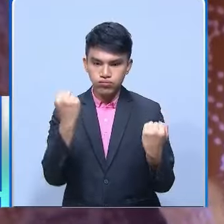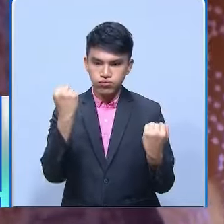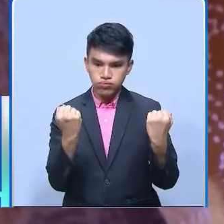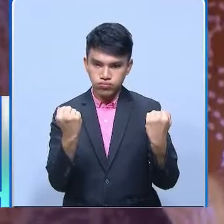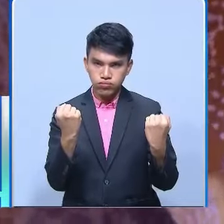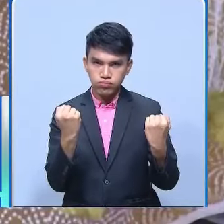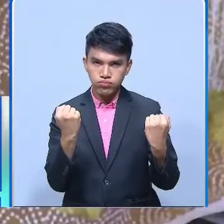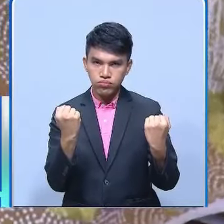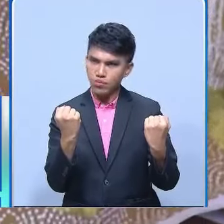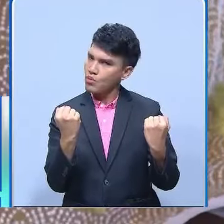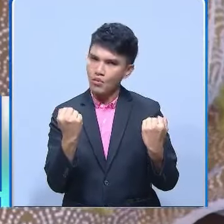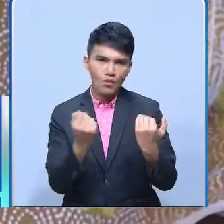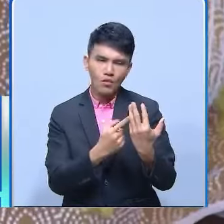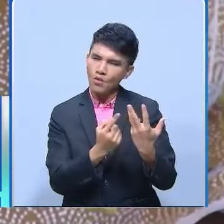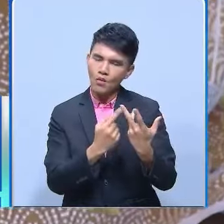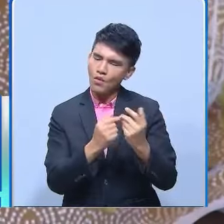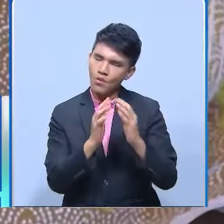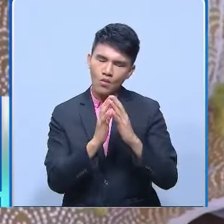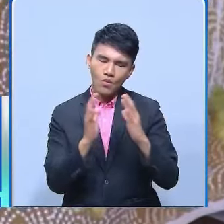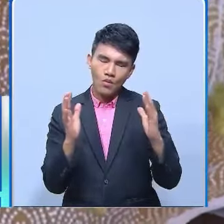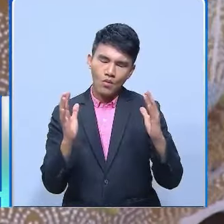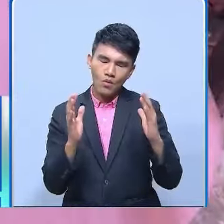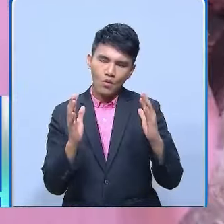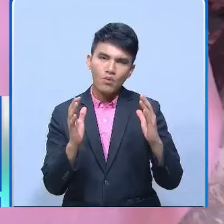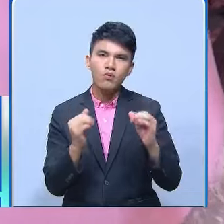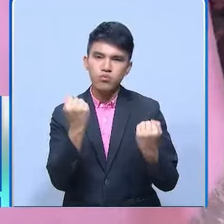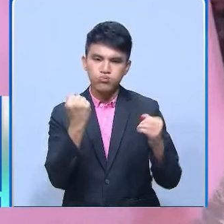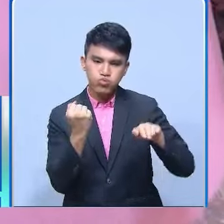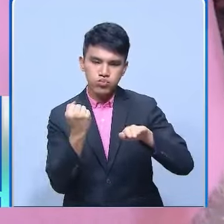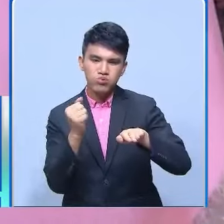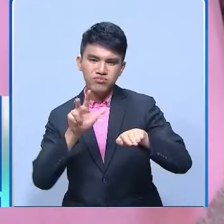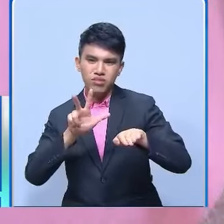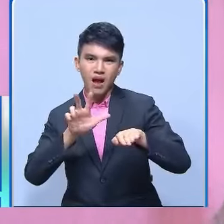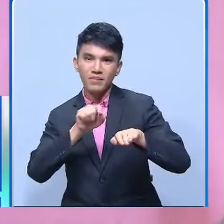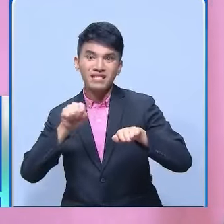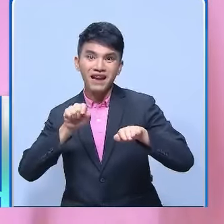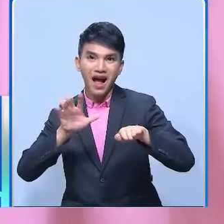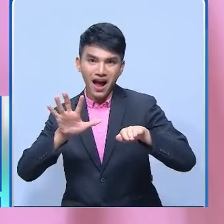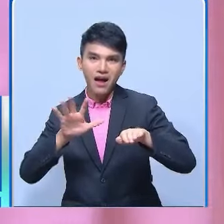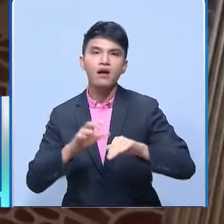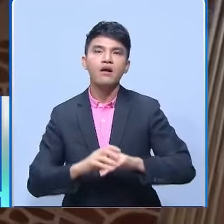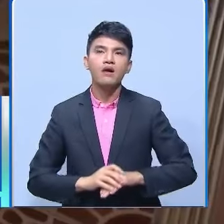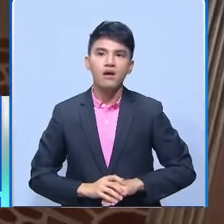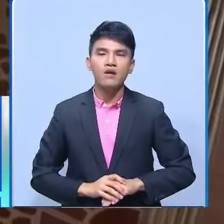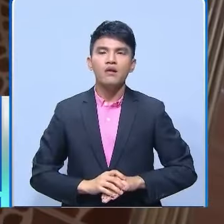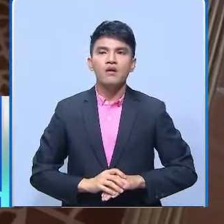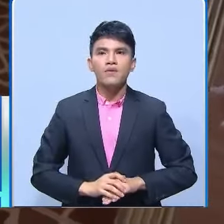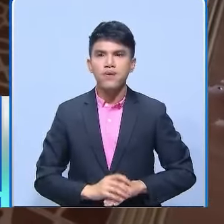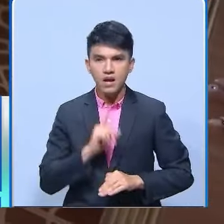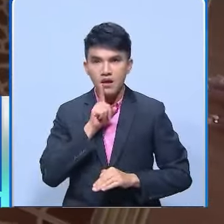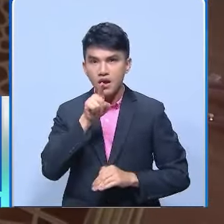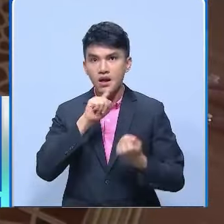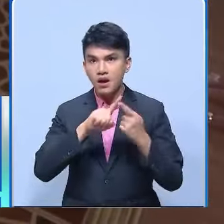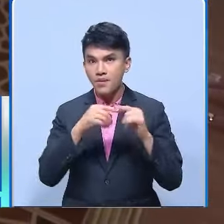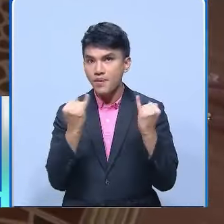4 5คือนับไม่ถูกเลยอ่ะประมาณเนี้ยระหว่างส 3-5คันไปจอดที่หน้าบ้านเพื่อนสนิทแล้วถามหารก